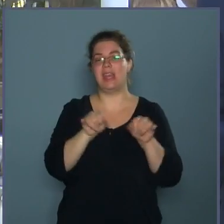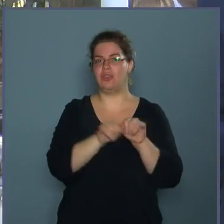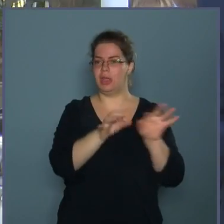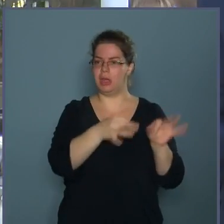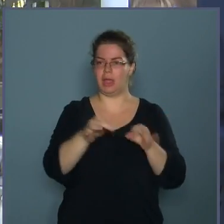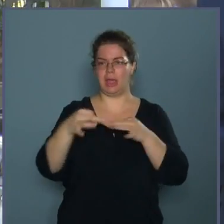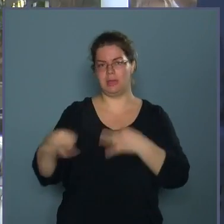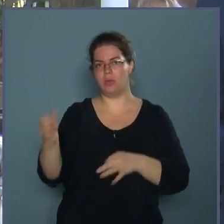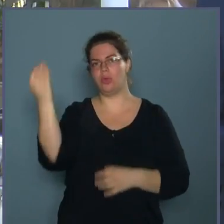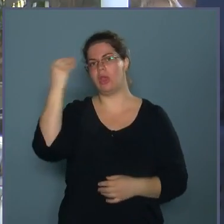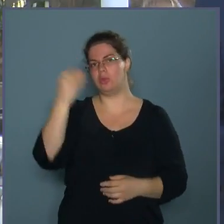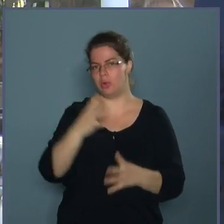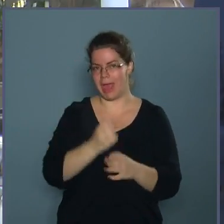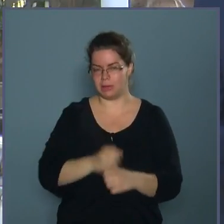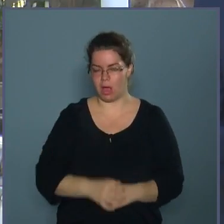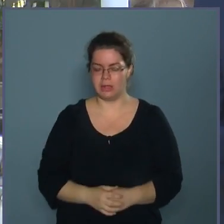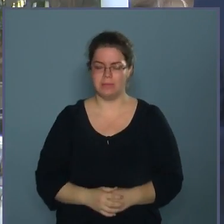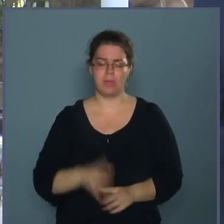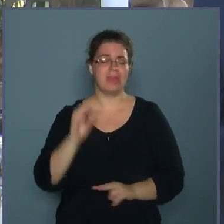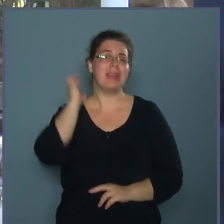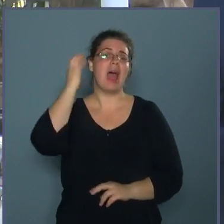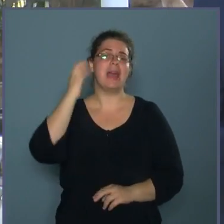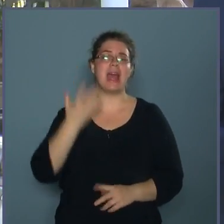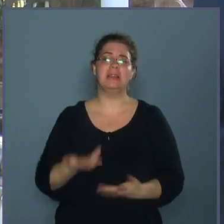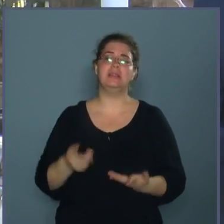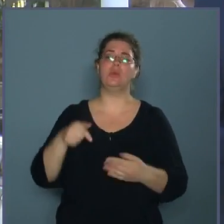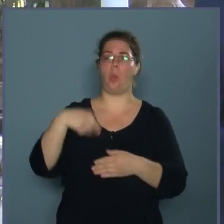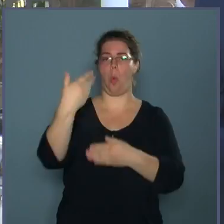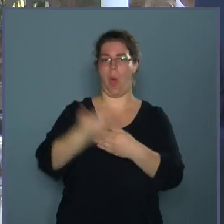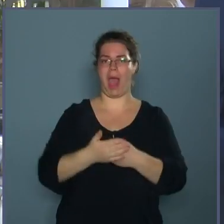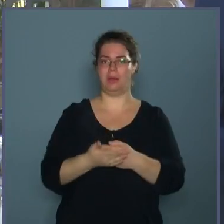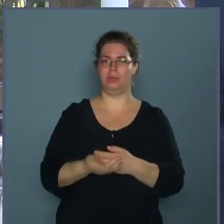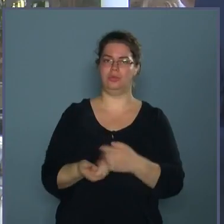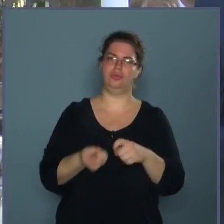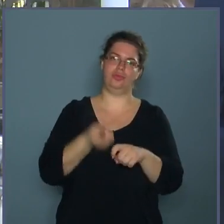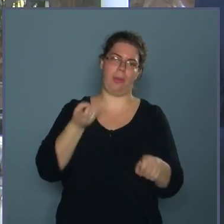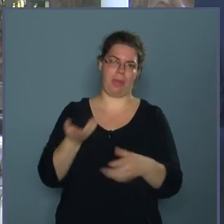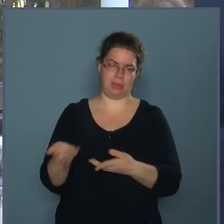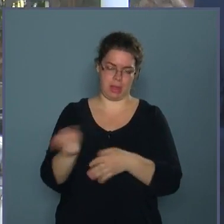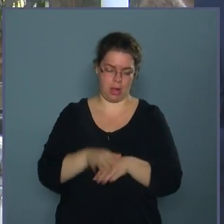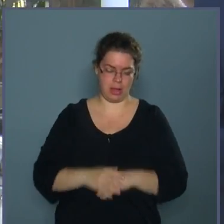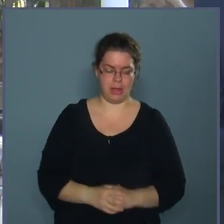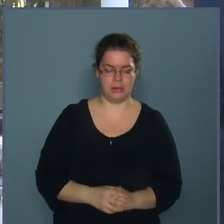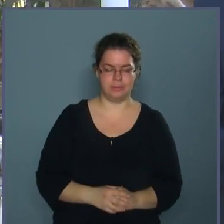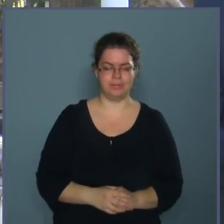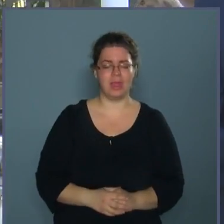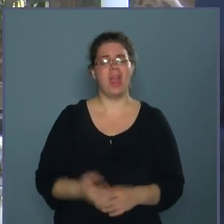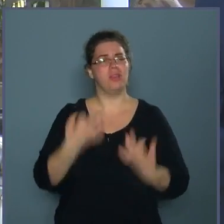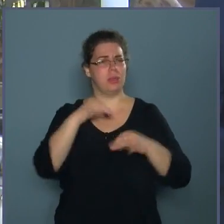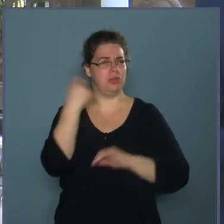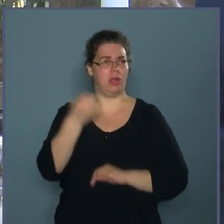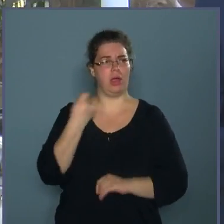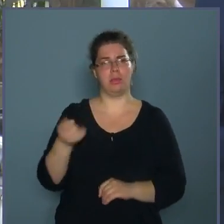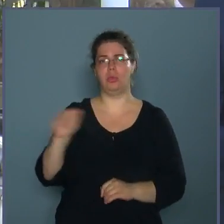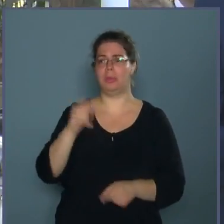tanulót tartják, akit a rádió előtt sebeztek halálra. A szabadságharcban Budapesten